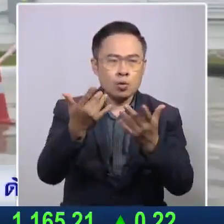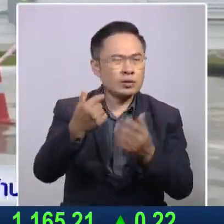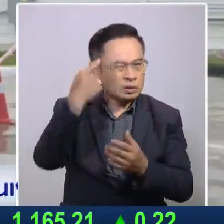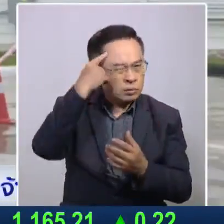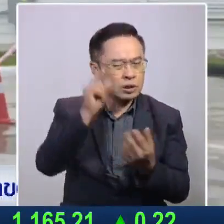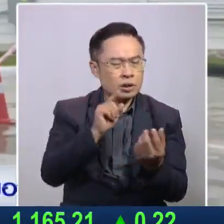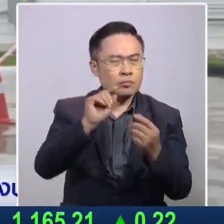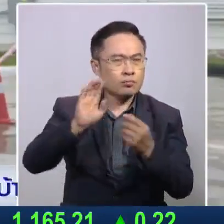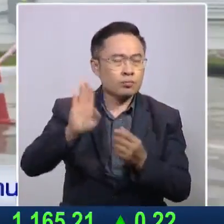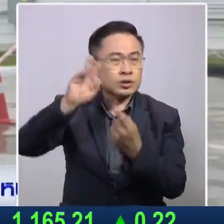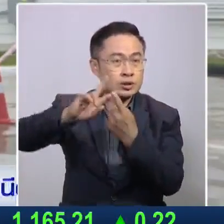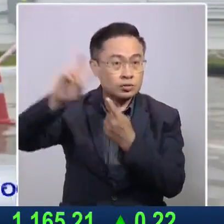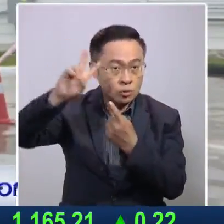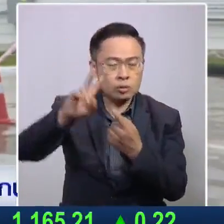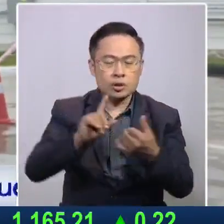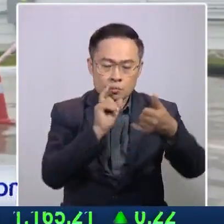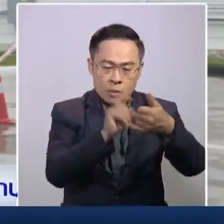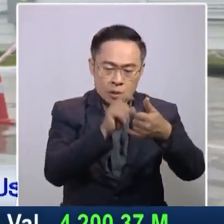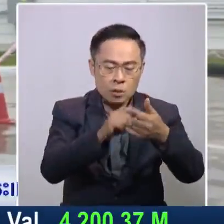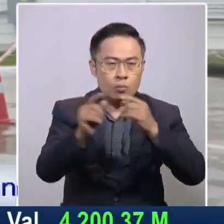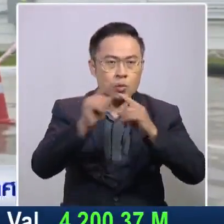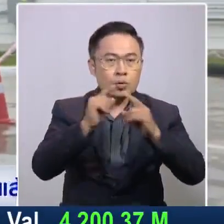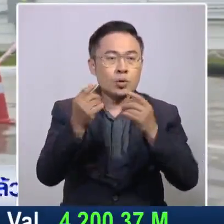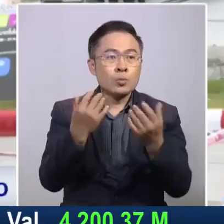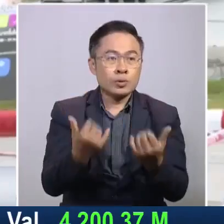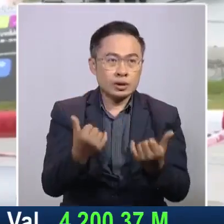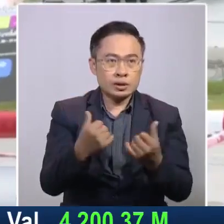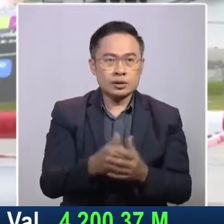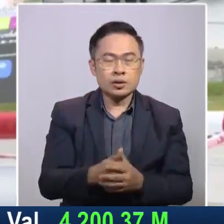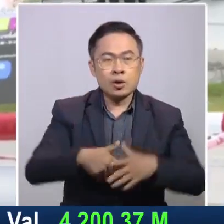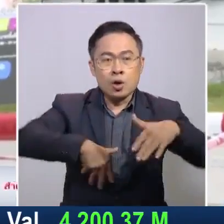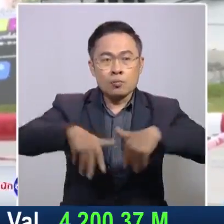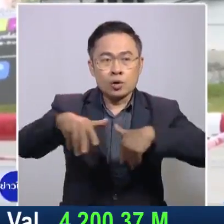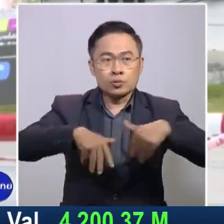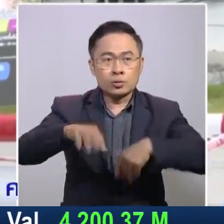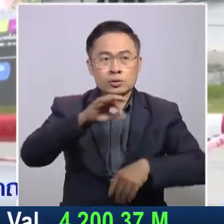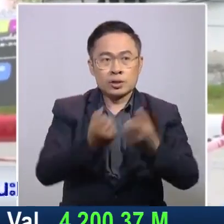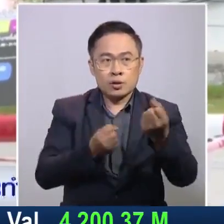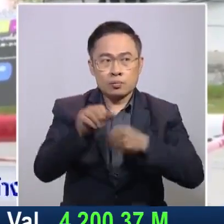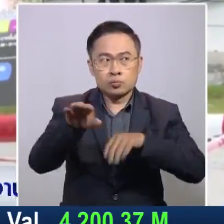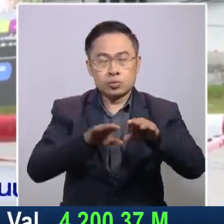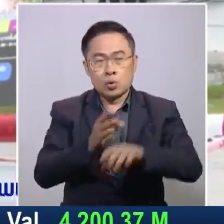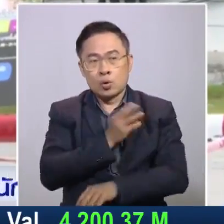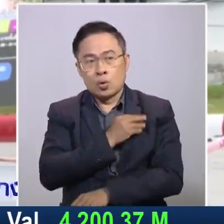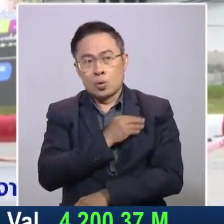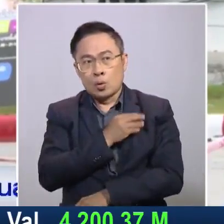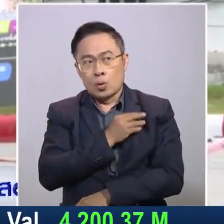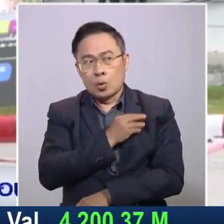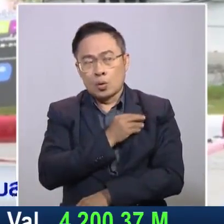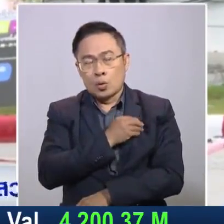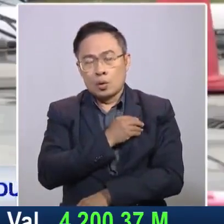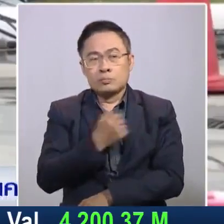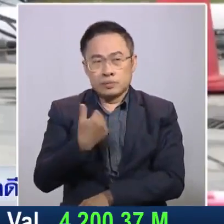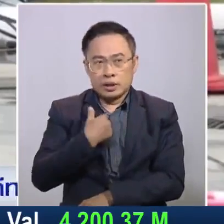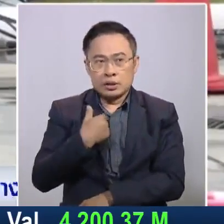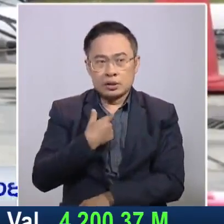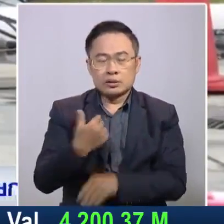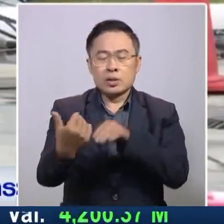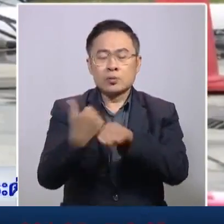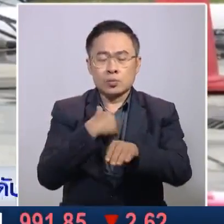เข้ามาให้ข้อมูลตามหมายเรียกในวันนี้นะคะคนที่อยู่แถวนั้นเนี่ยยังบอกขับทุกวันนี้ยังแอบเสียวสันหลังอยู่เสมอ